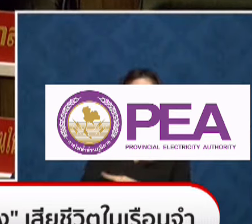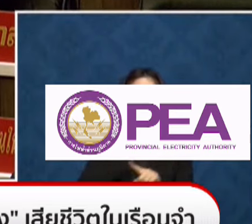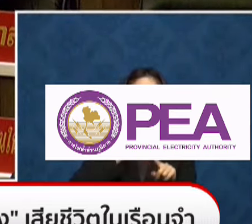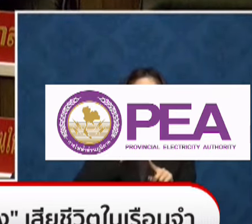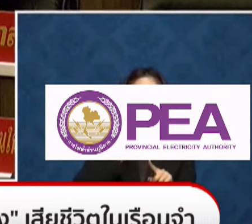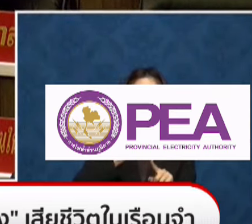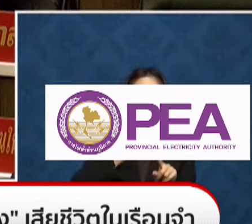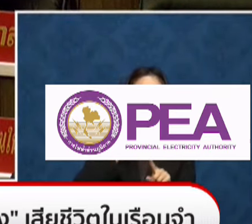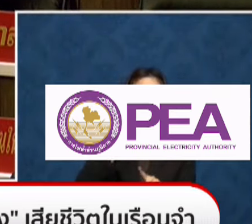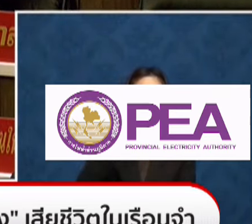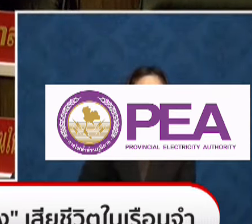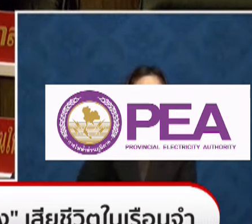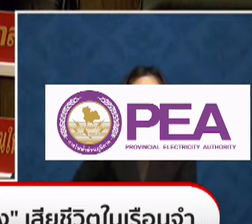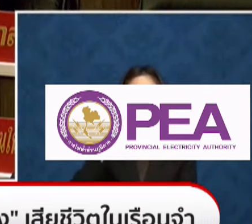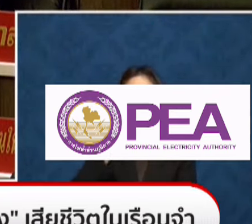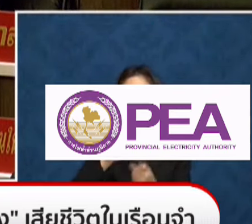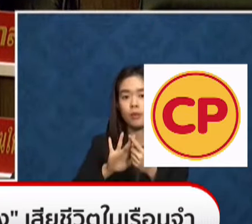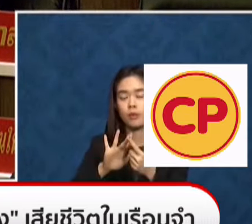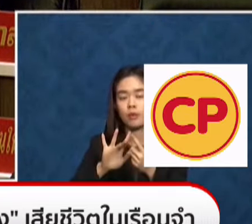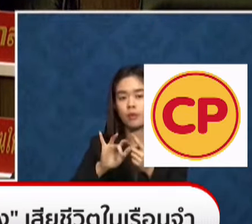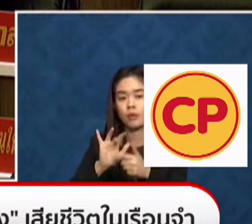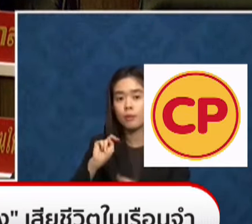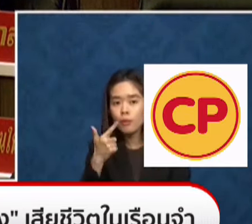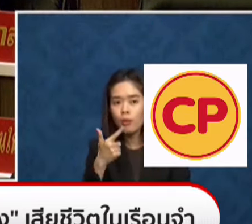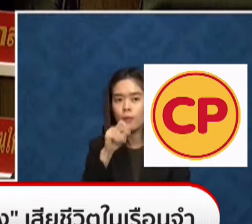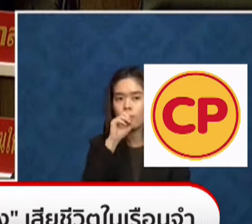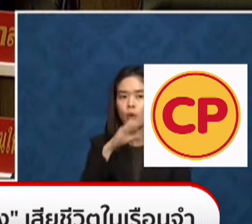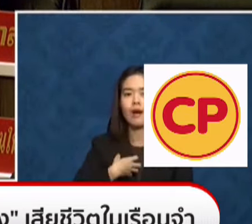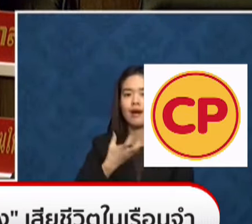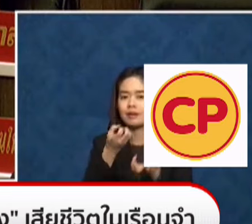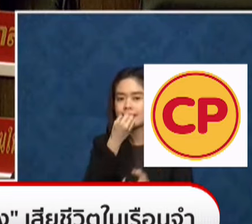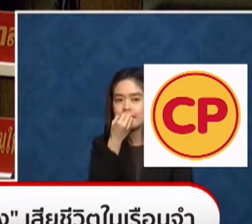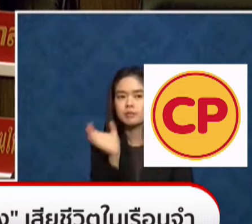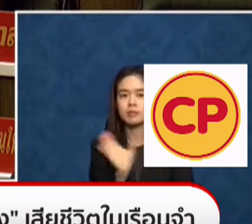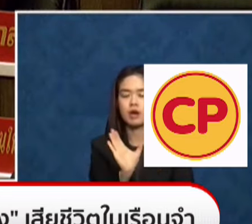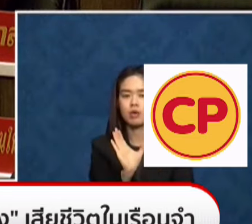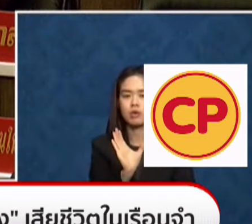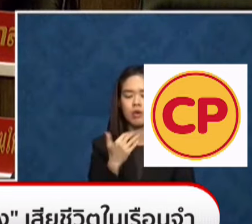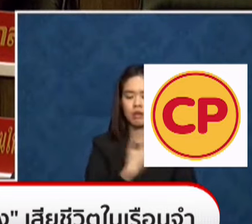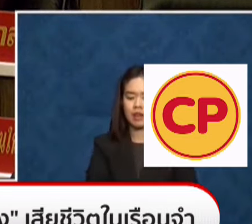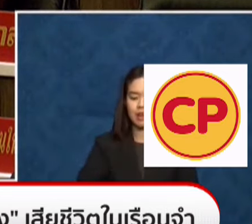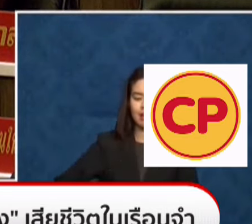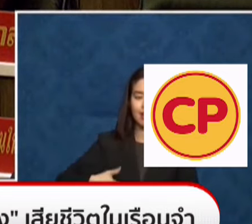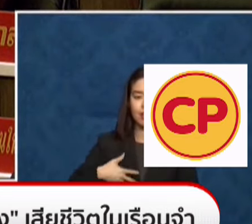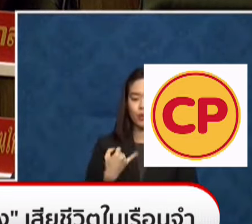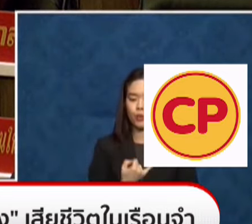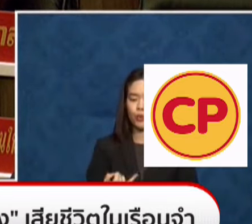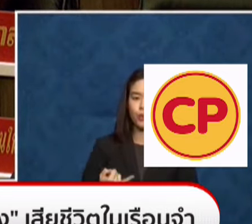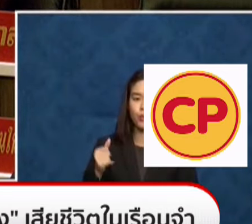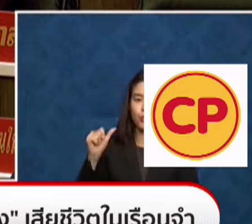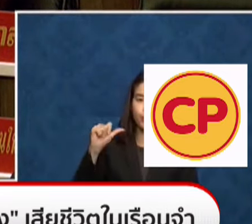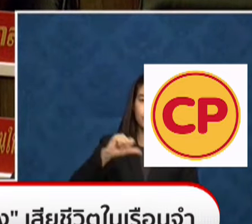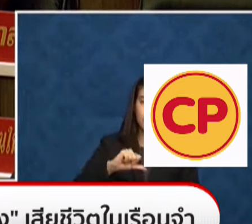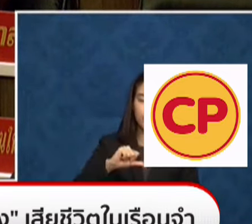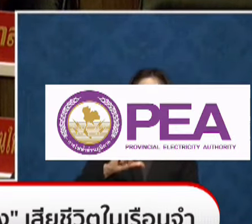ว่ามาตรฐานการดูแลผู้ป่วยของราชทัณฑ์เนี่ยมีปัญหาซึ่งก็ไม่แปลกใจกับการให้ประกัน